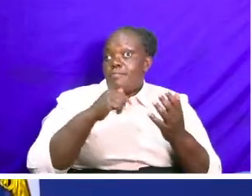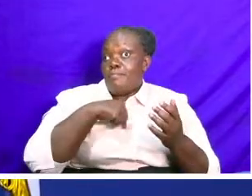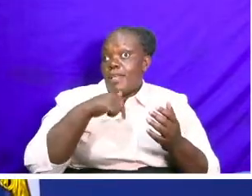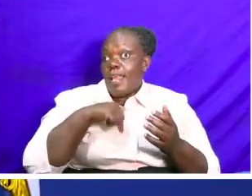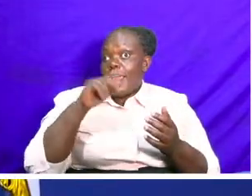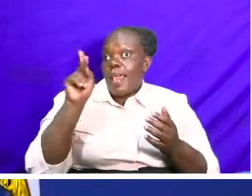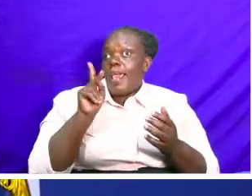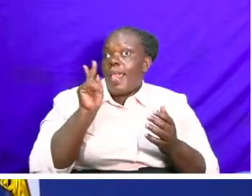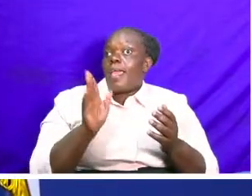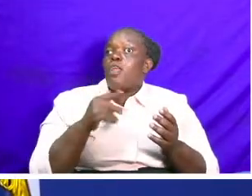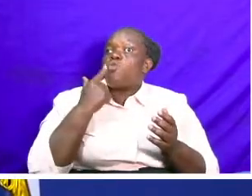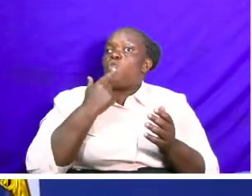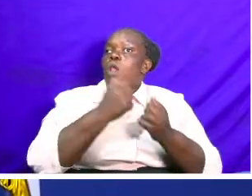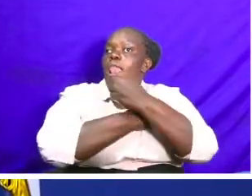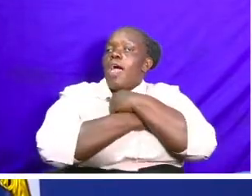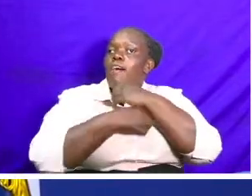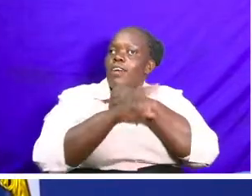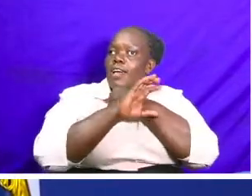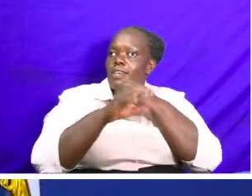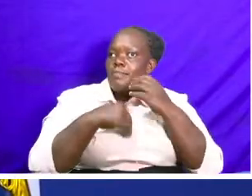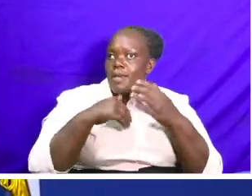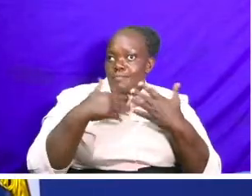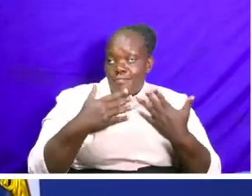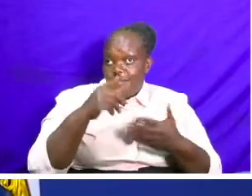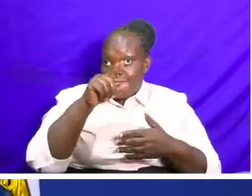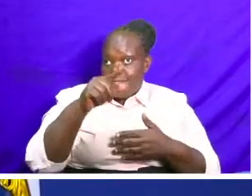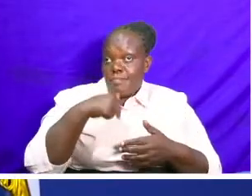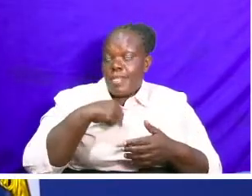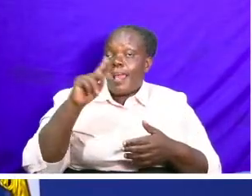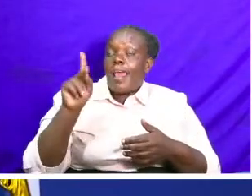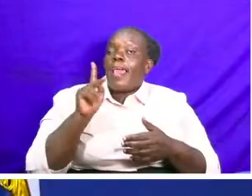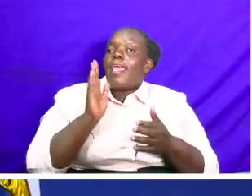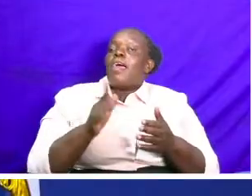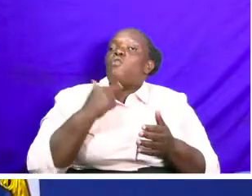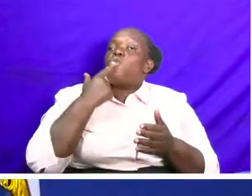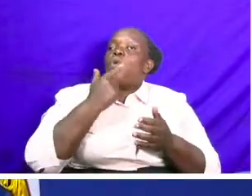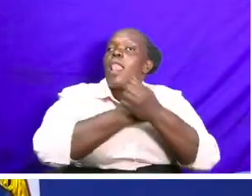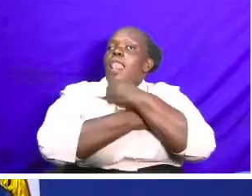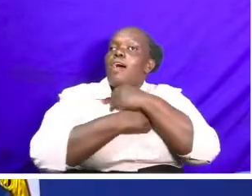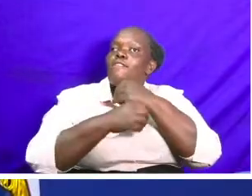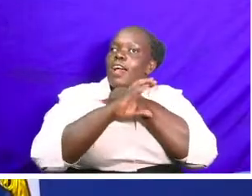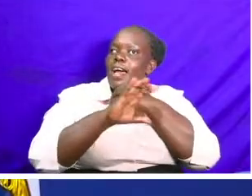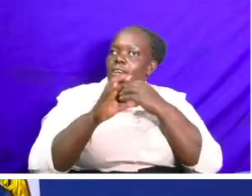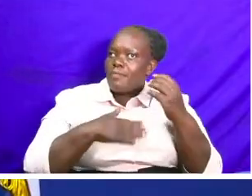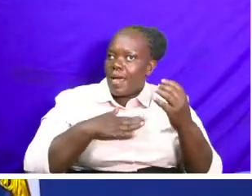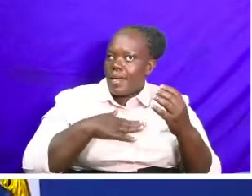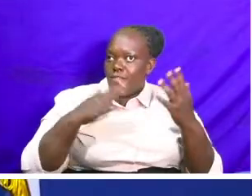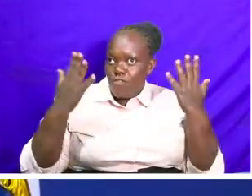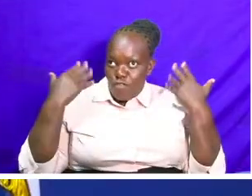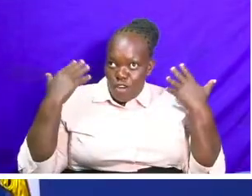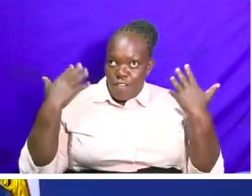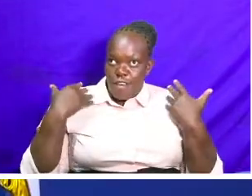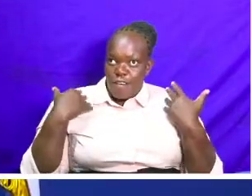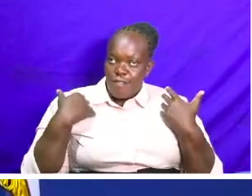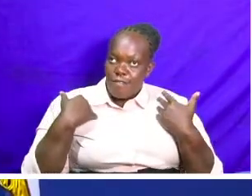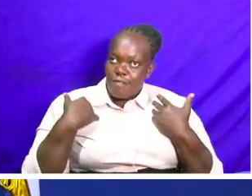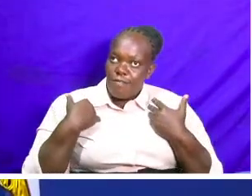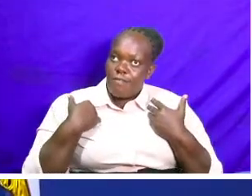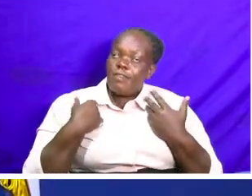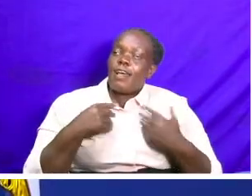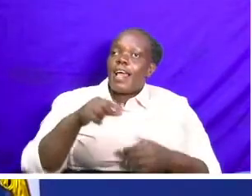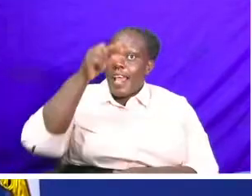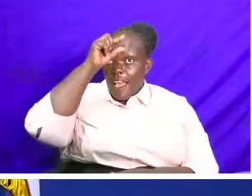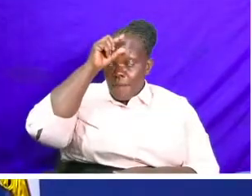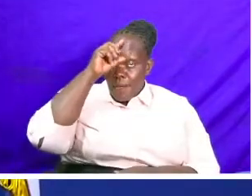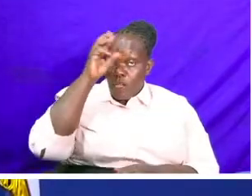uzalendo. Mimi ni Mkenya mzalendo. Je, wewe? Mimi ni Mkenya mzalendo daima. The